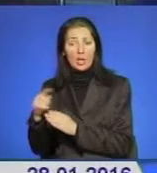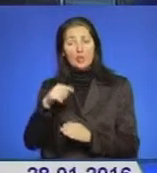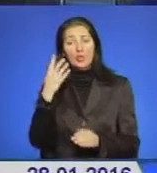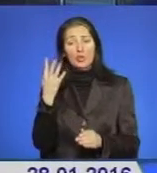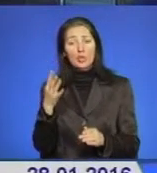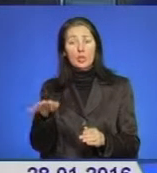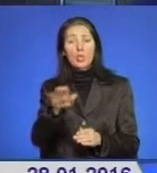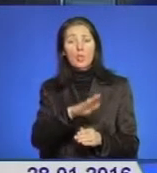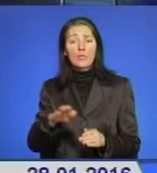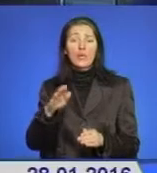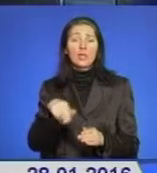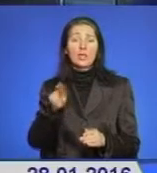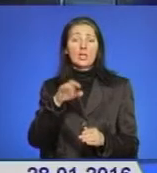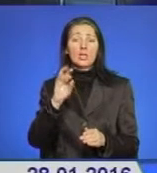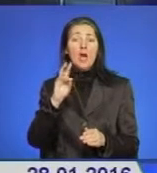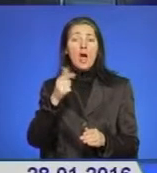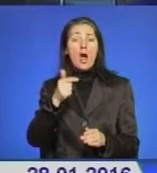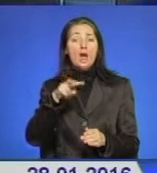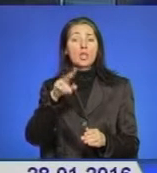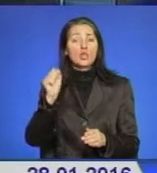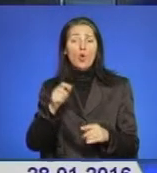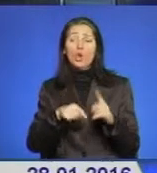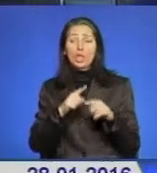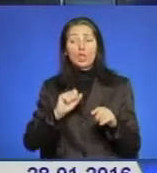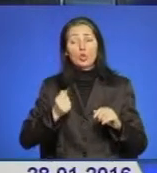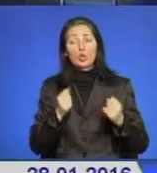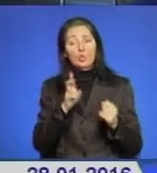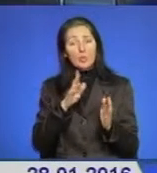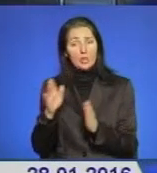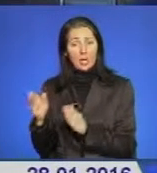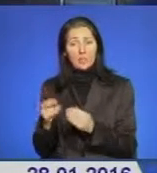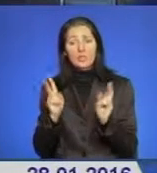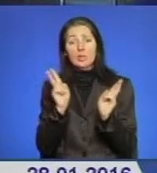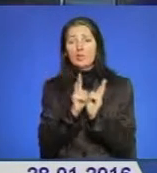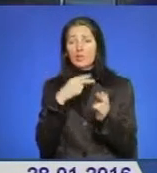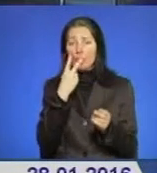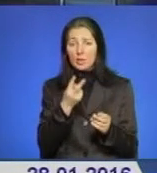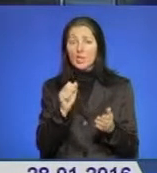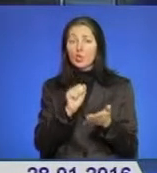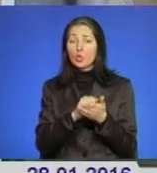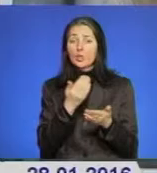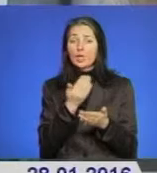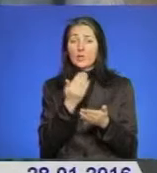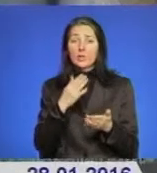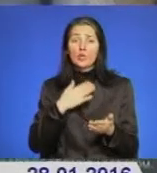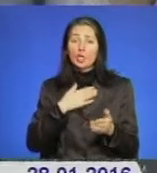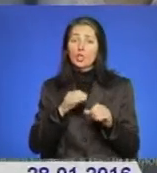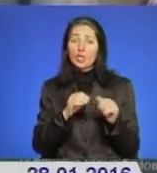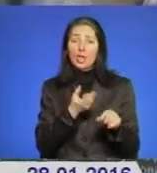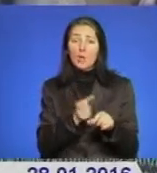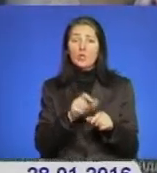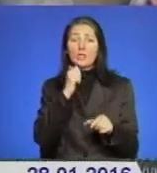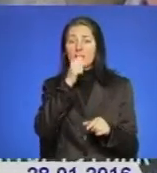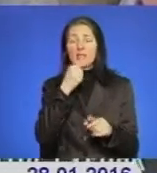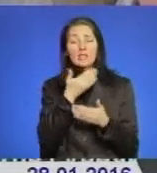Галицького, рідних, друзів, читачів бібліотеки. На зустрічі репрезентували документальний фільм про нашого земляка. Понад рік нема з